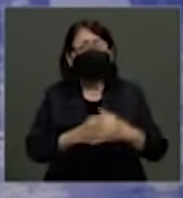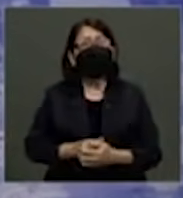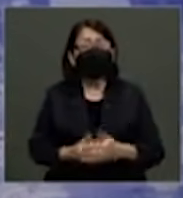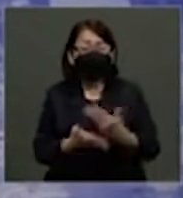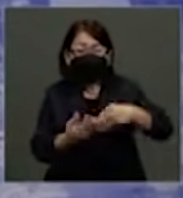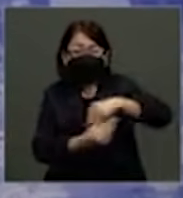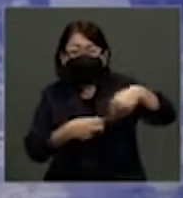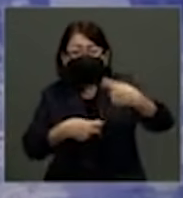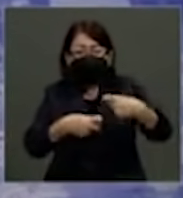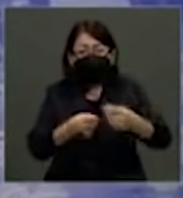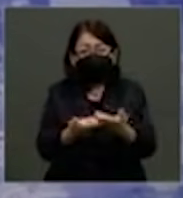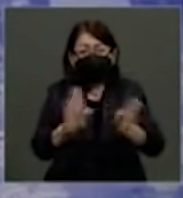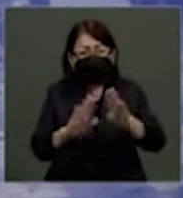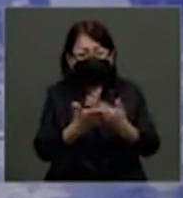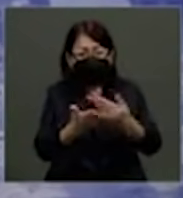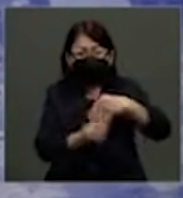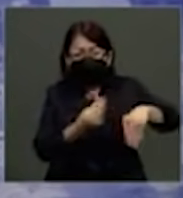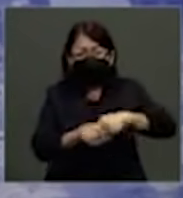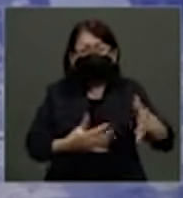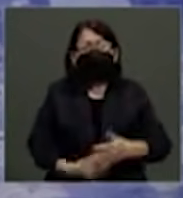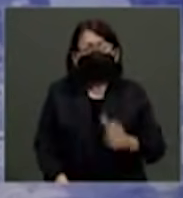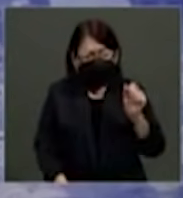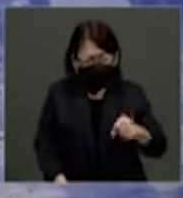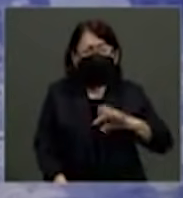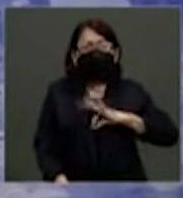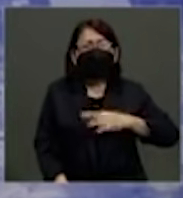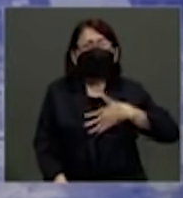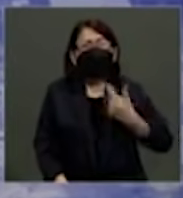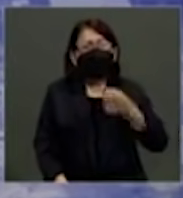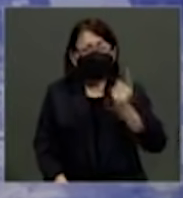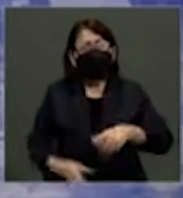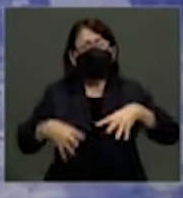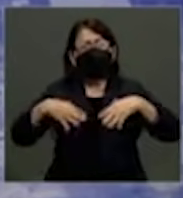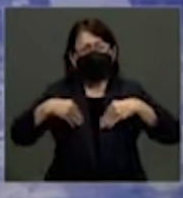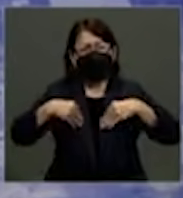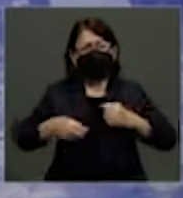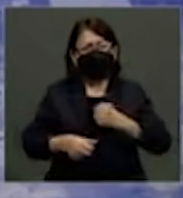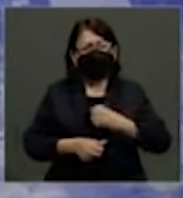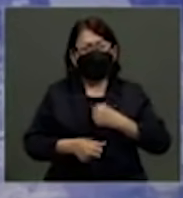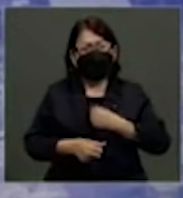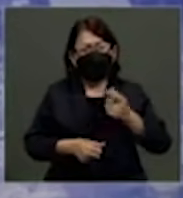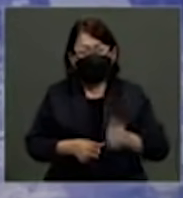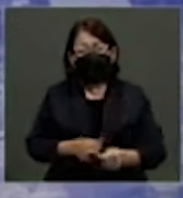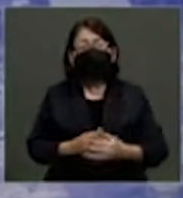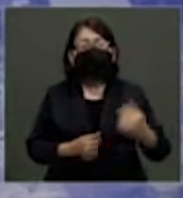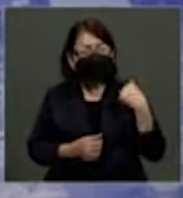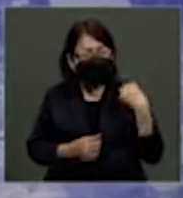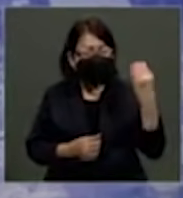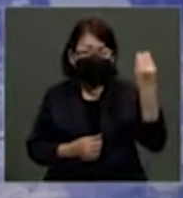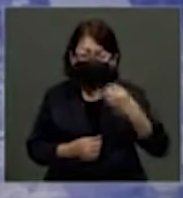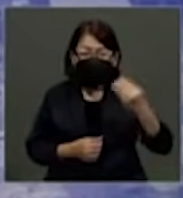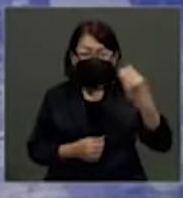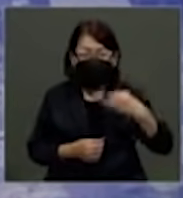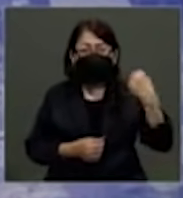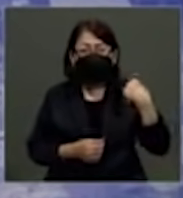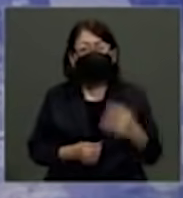พในการเดินทางต่างๆแล้วก็ทำให้ท่านต้องมีผลกระทบต่อรายได้ต่อครอบครัวต่ออะไรต่างๆมากมายแต่ว่